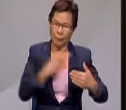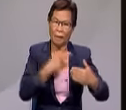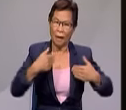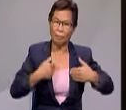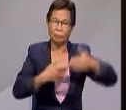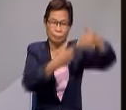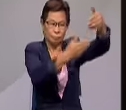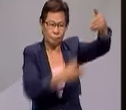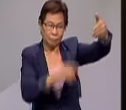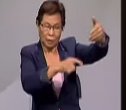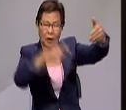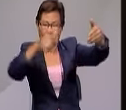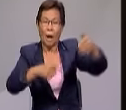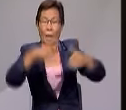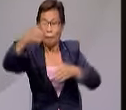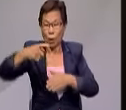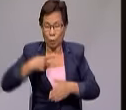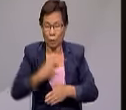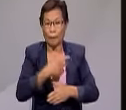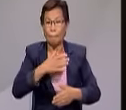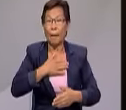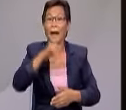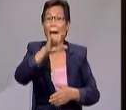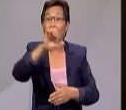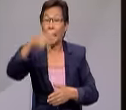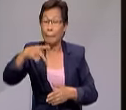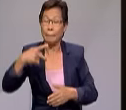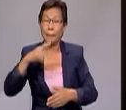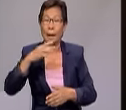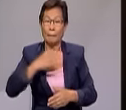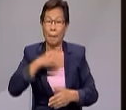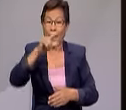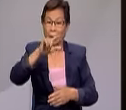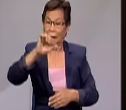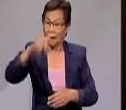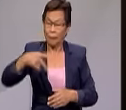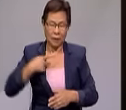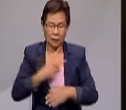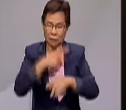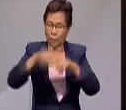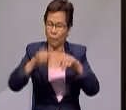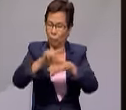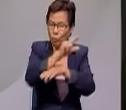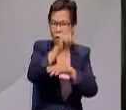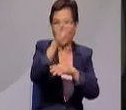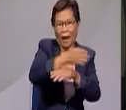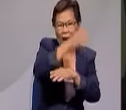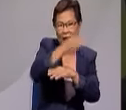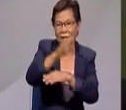satu keperluan daripada MyGAP ni, kita tidak dibenarkan menggunakan antibiotik lah.